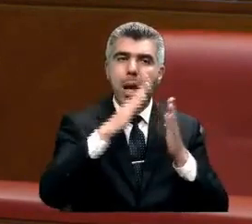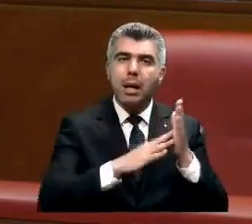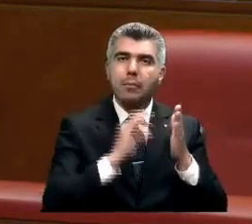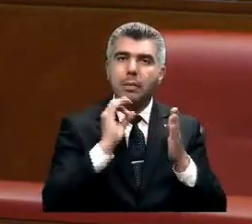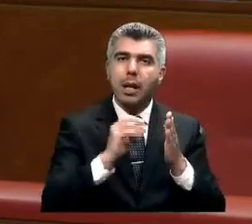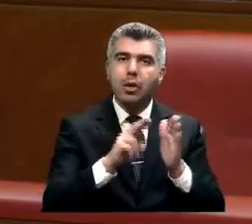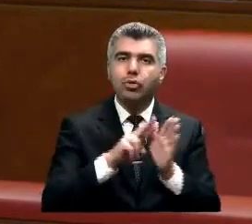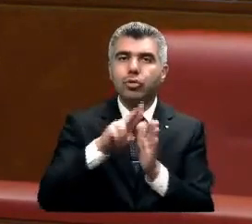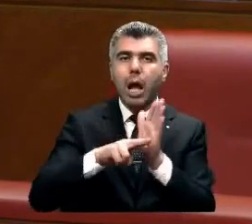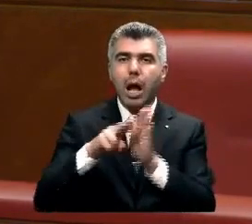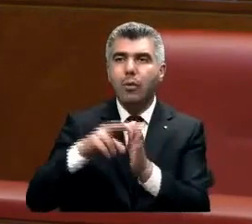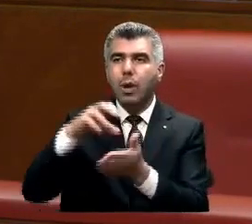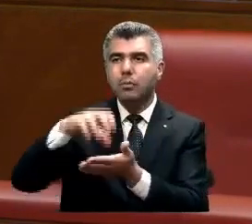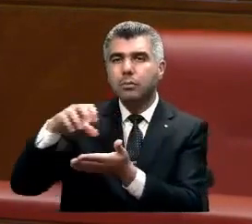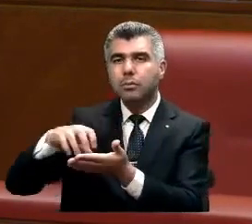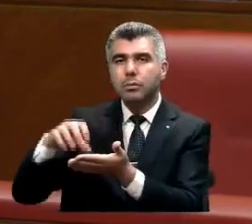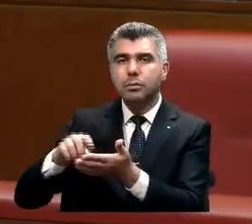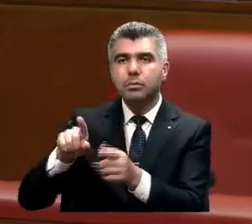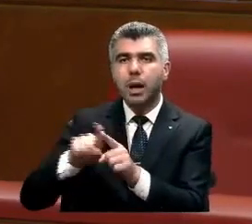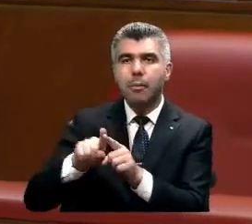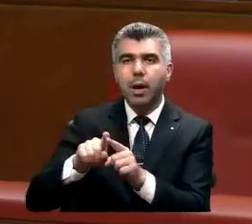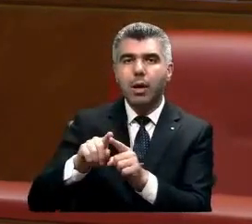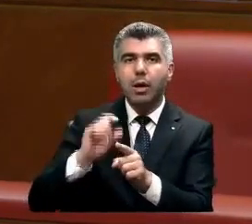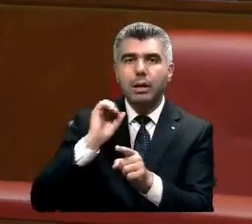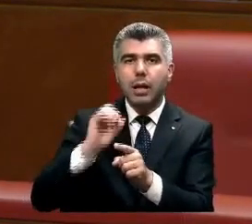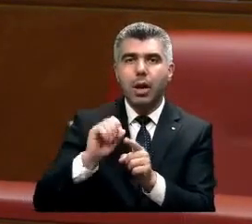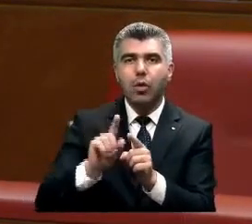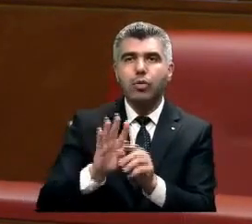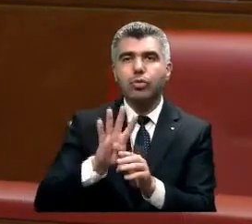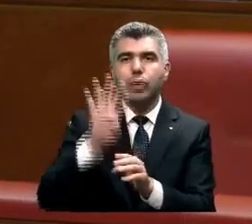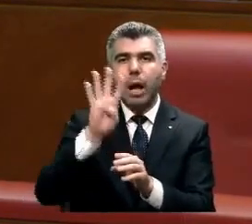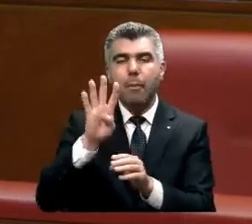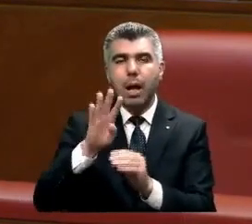جهويه بالبحر الابيض المتوسط وشمال